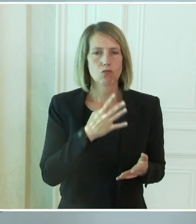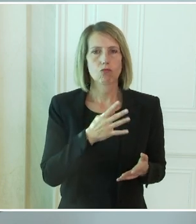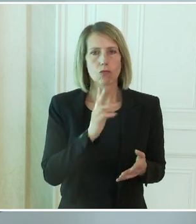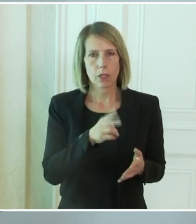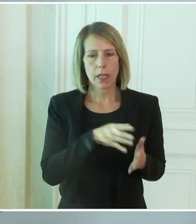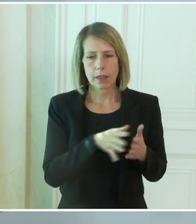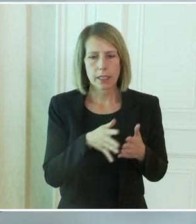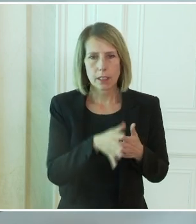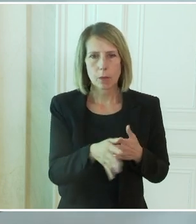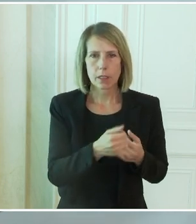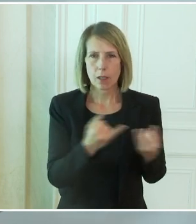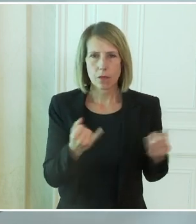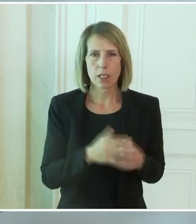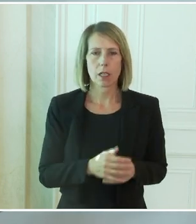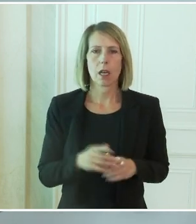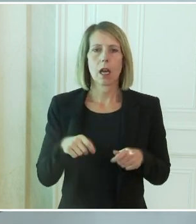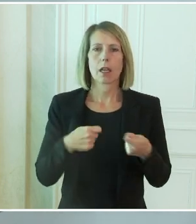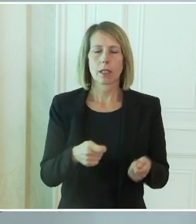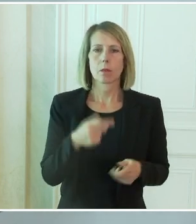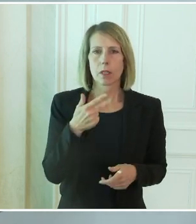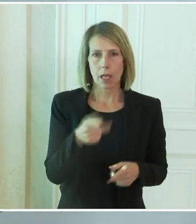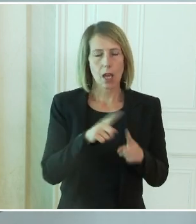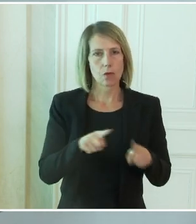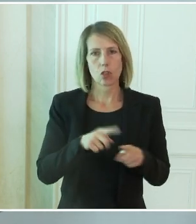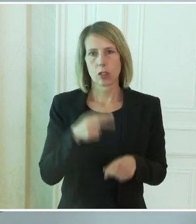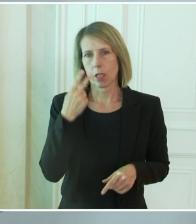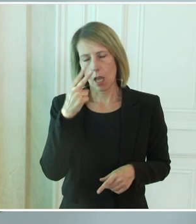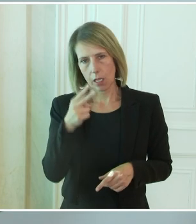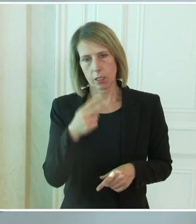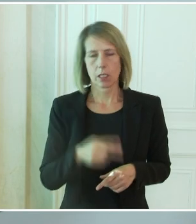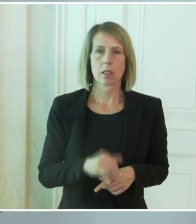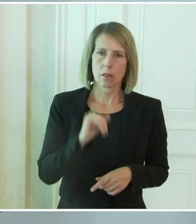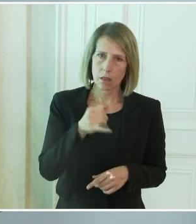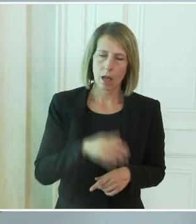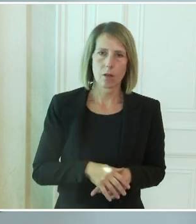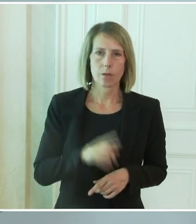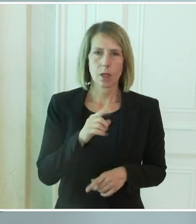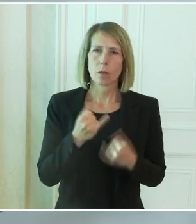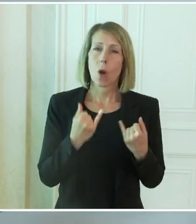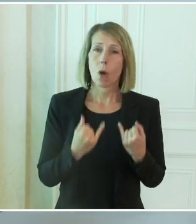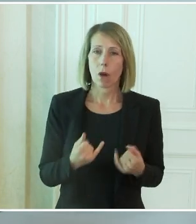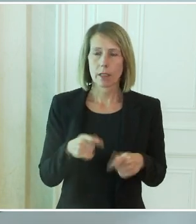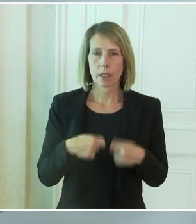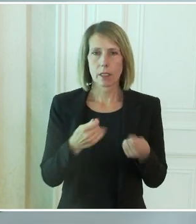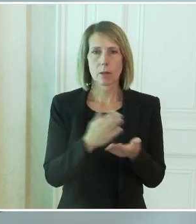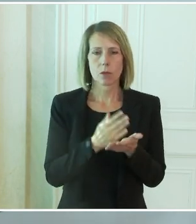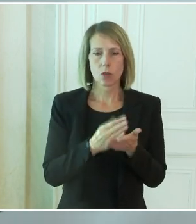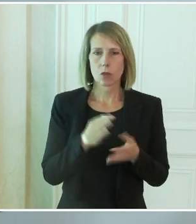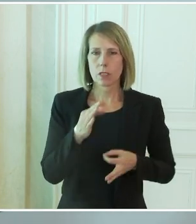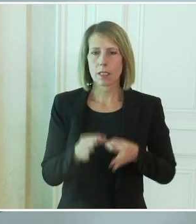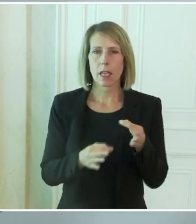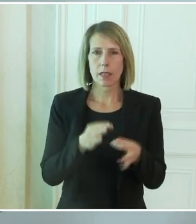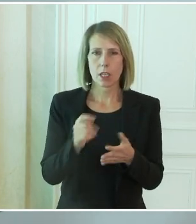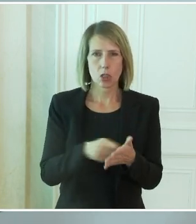zwei bzw. drei verschiedene Ansichten geben. Aber heute gibt es schon die strategische Wahl